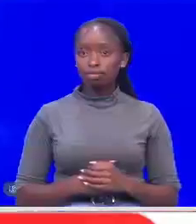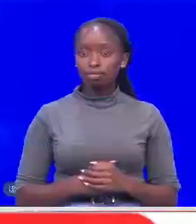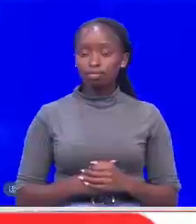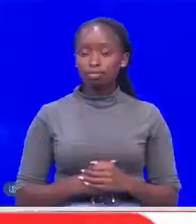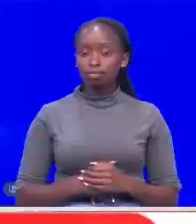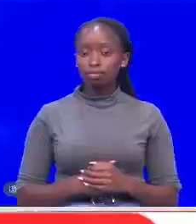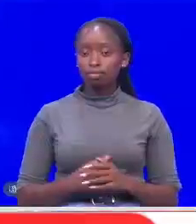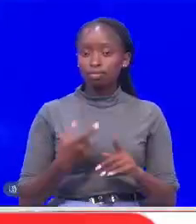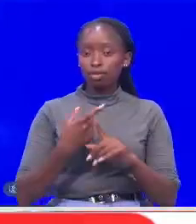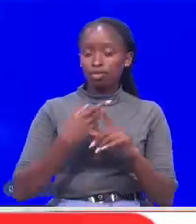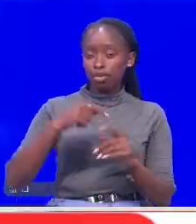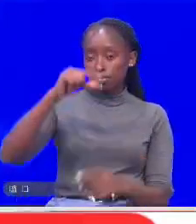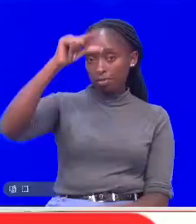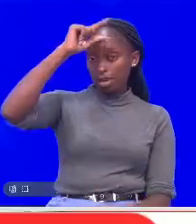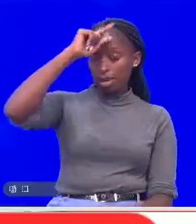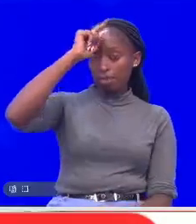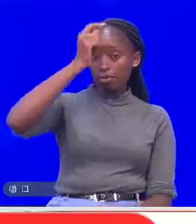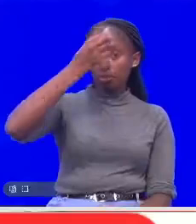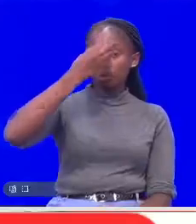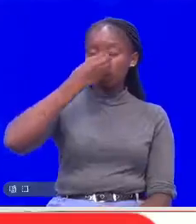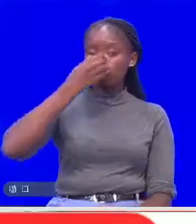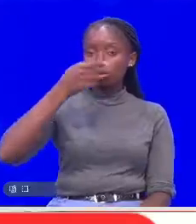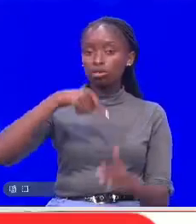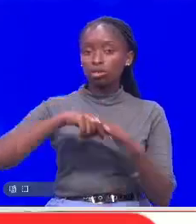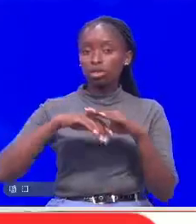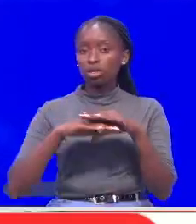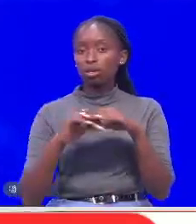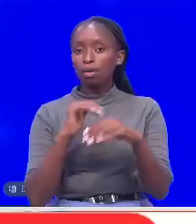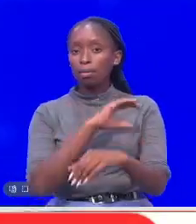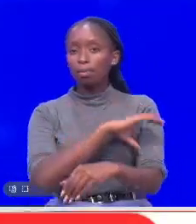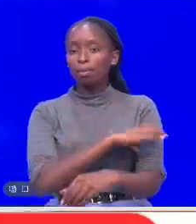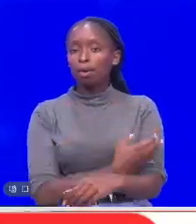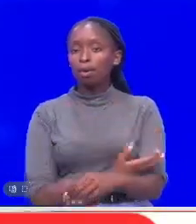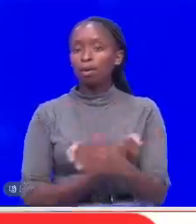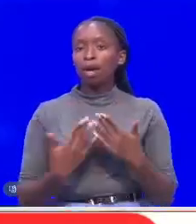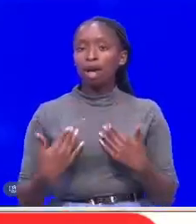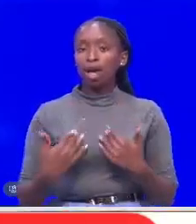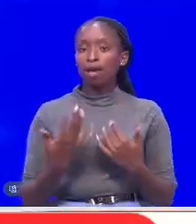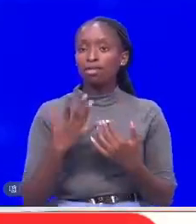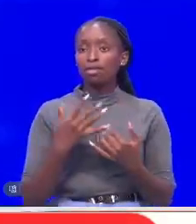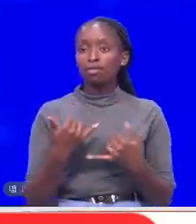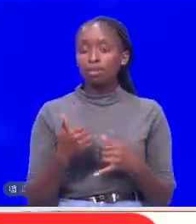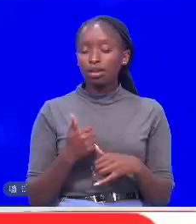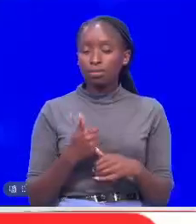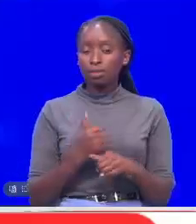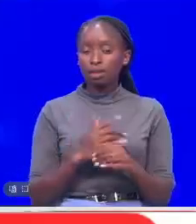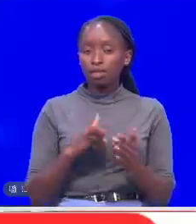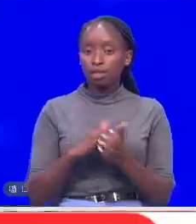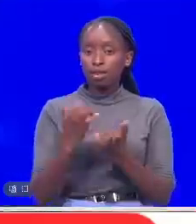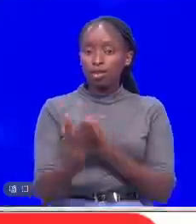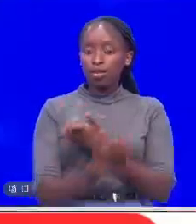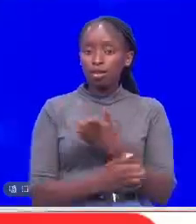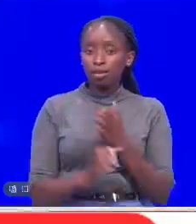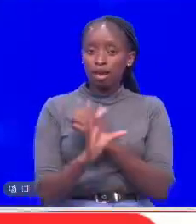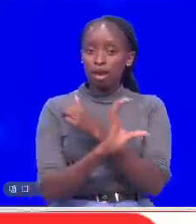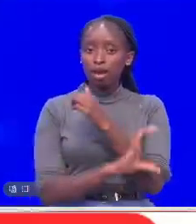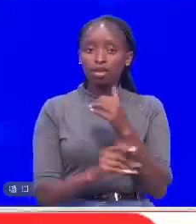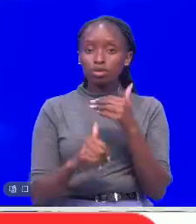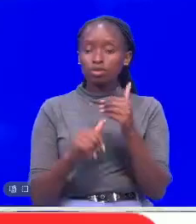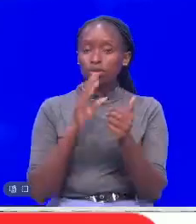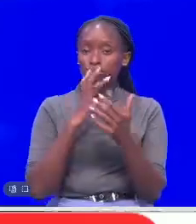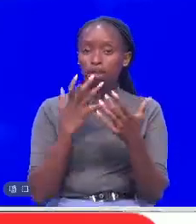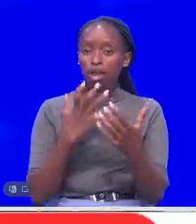Tangu serikali ya Rais William Ruto kuingia madarakani, ajenda imekuwa ni kufufua uchumi wa nchi ambao umesemekana kuwa mzigo mzito kwa utawala wa Rais William